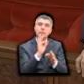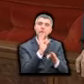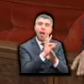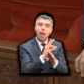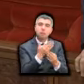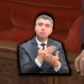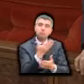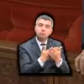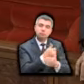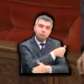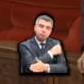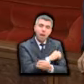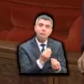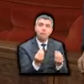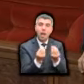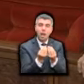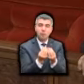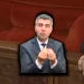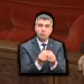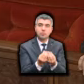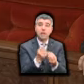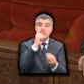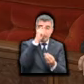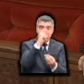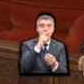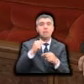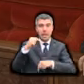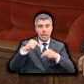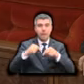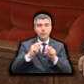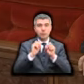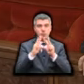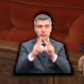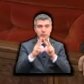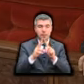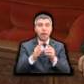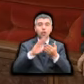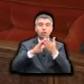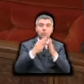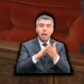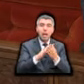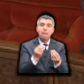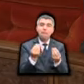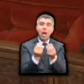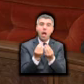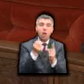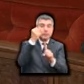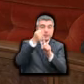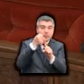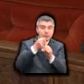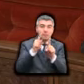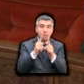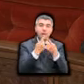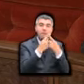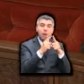صعوبات، هذه الصعوبات حنا متبعينها عن طريق كل مؤسسات المجتمع المدني كنشتغلوا عليها، لكن كنعتبروا ان المعالجه